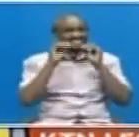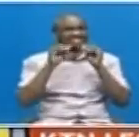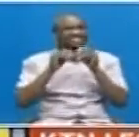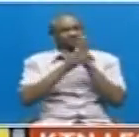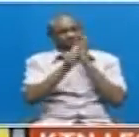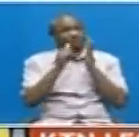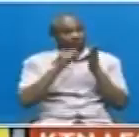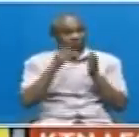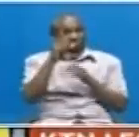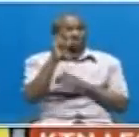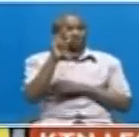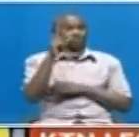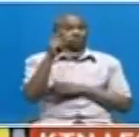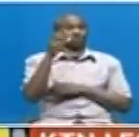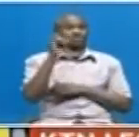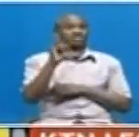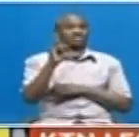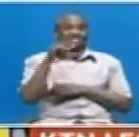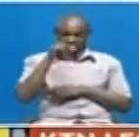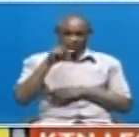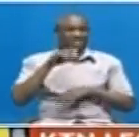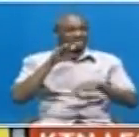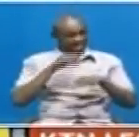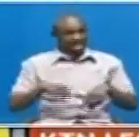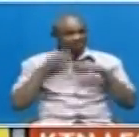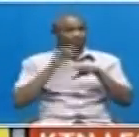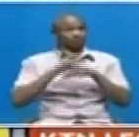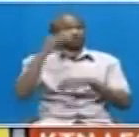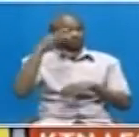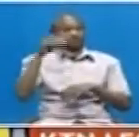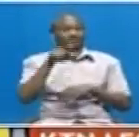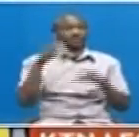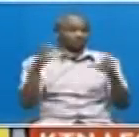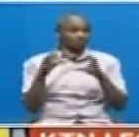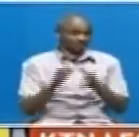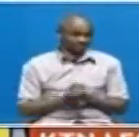haya maarufu kama duksi ndio chumbuko la maisha matamu kwa jamii hii.